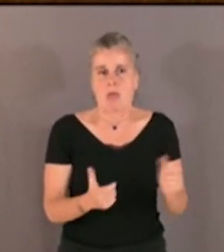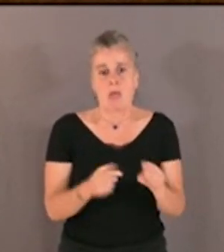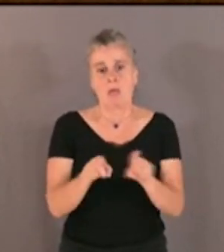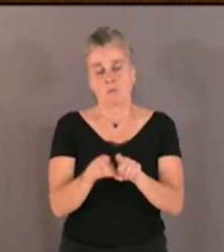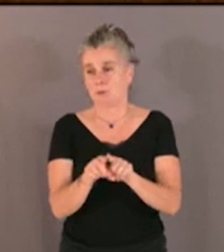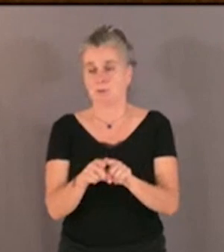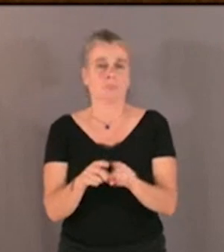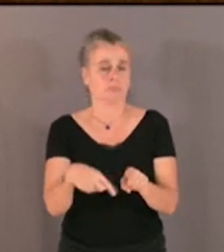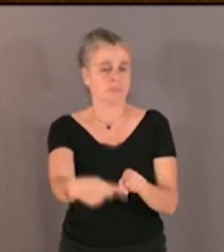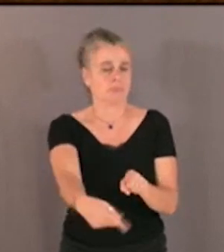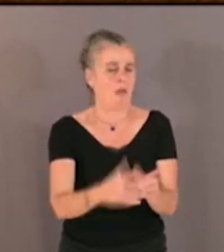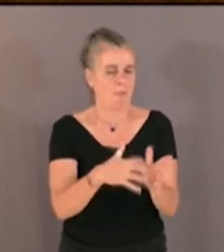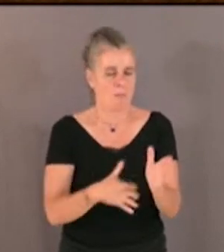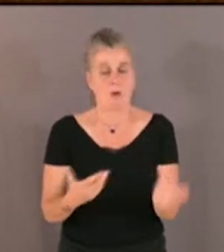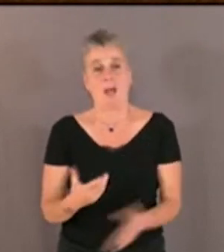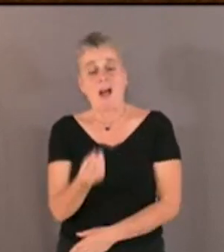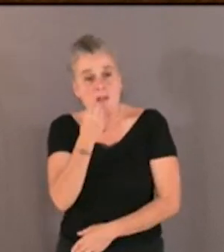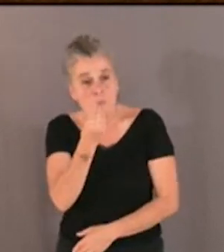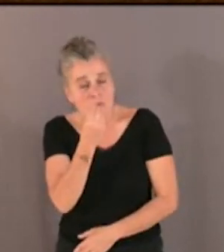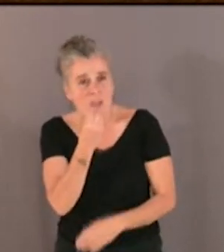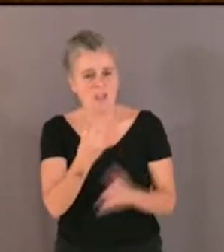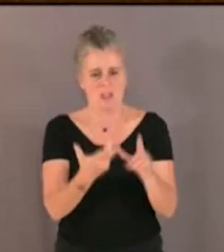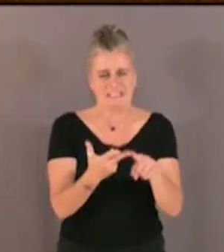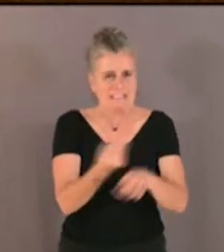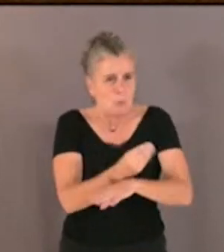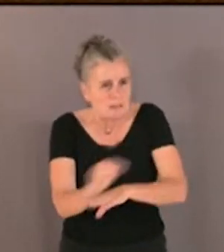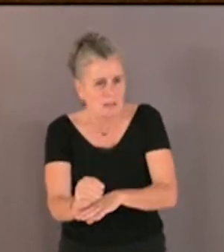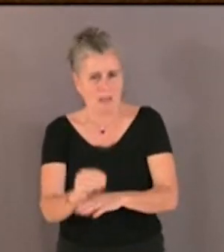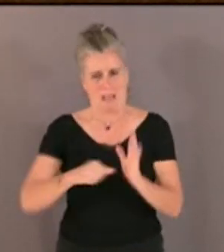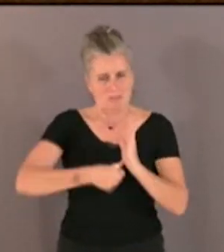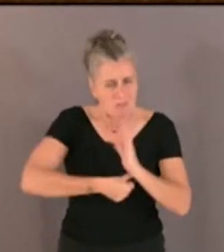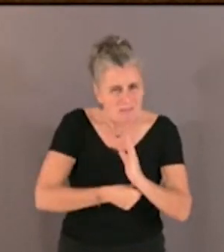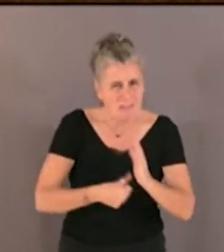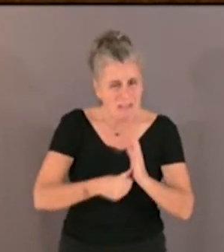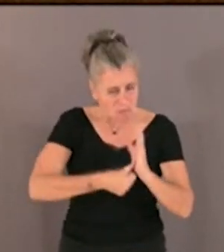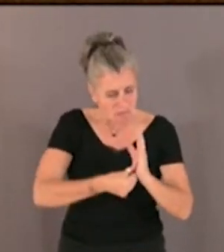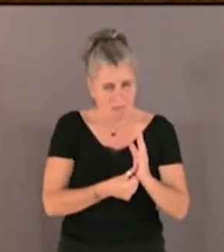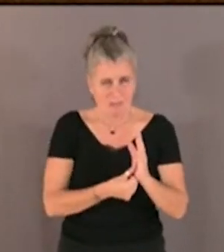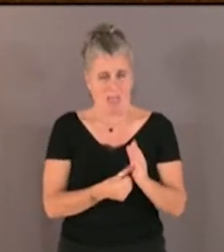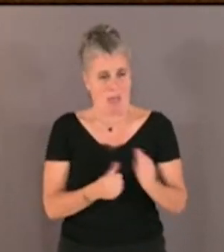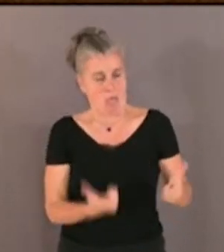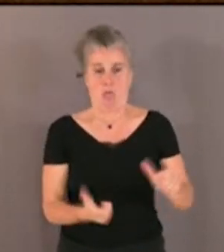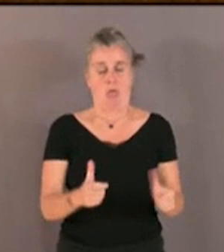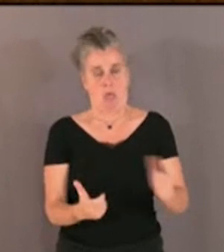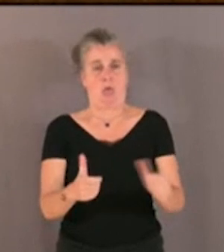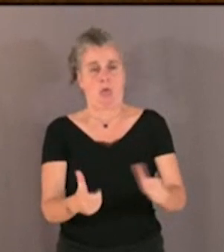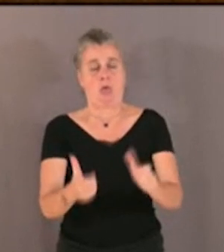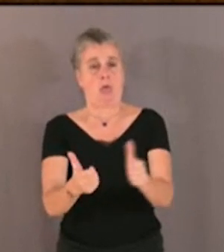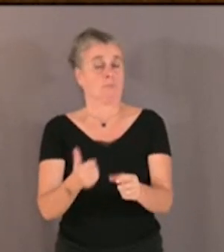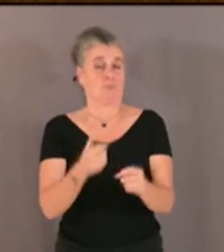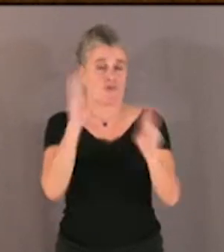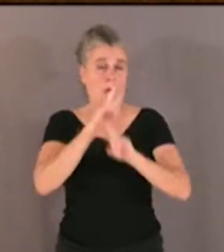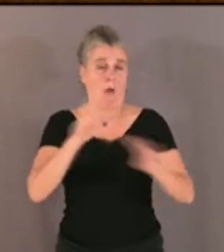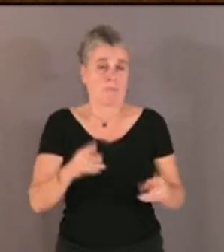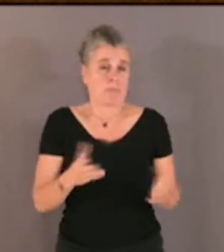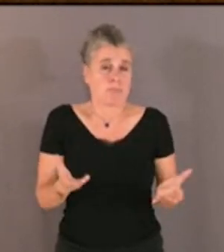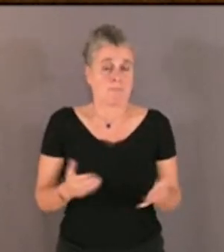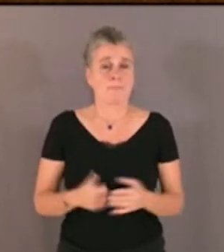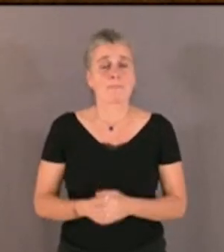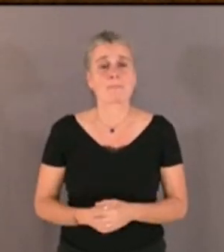alimentaire, précarité sécuritaire, précarité identitaire. Nous sommes à l'ère de la précarité généralisée et en